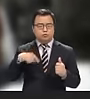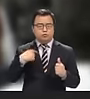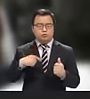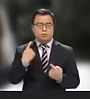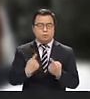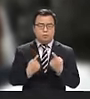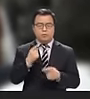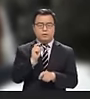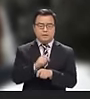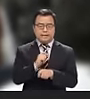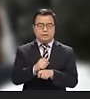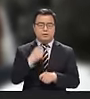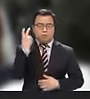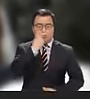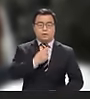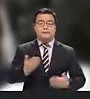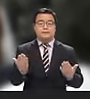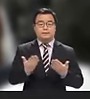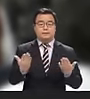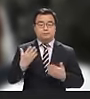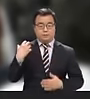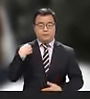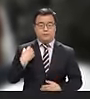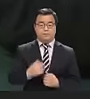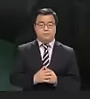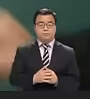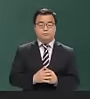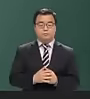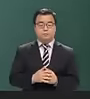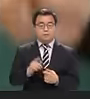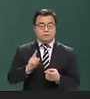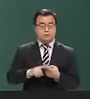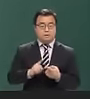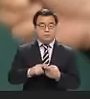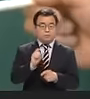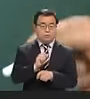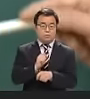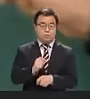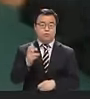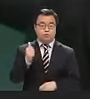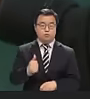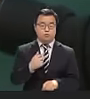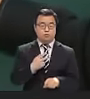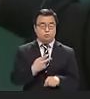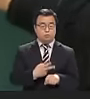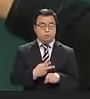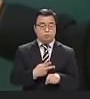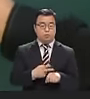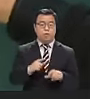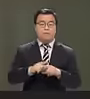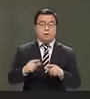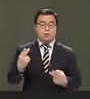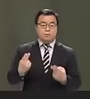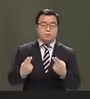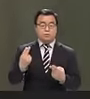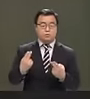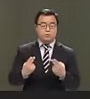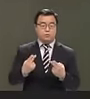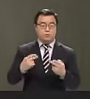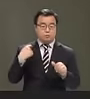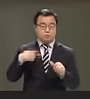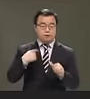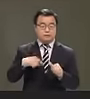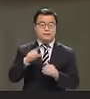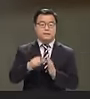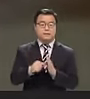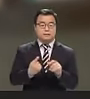치중하는 자리입니다. 교무부장의 수업 시수는 평교사의 70% 정도에 불과합니다. 대신